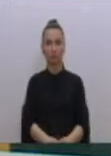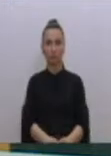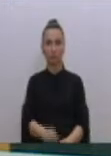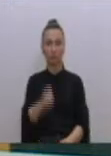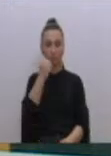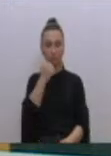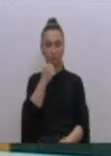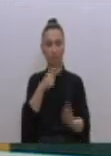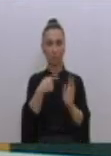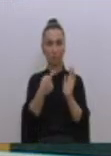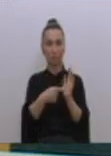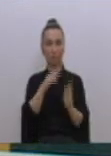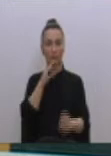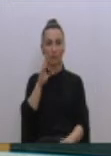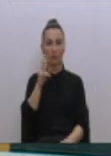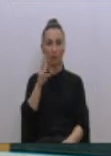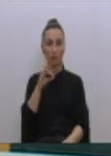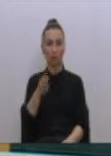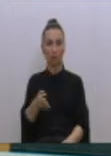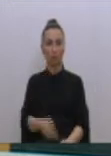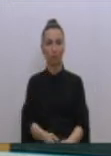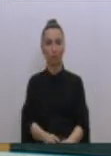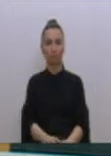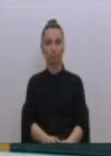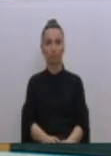მადლობთ. კითხავენ ნინო ცილოსანი.